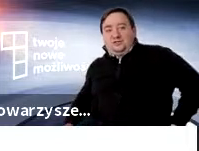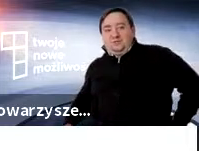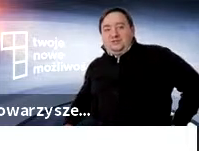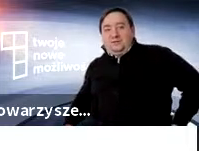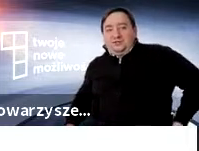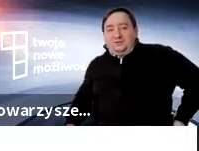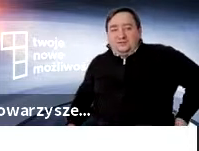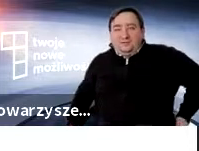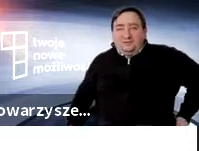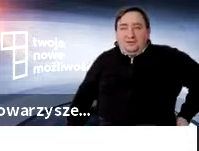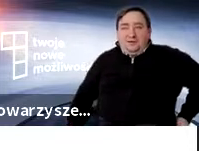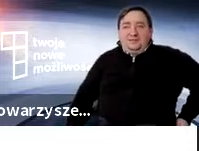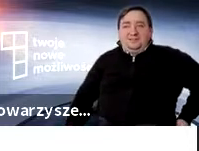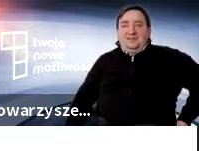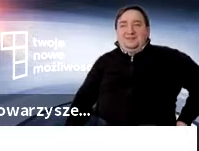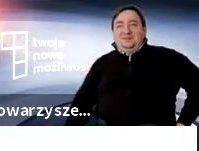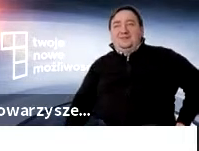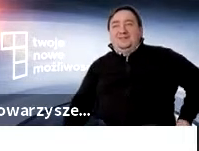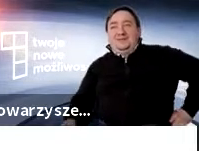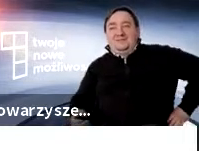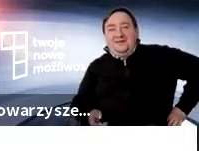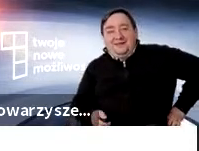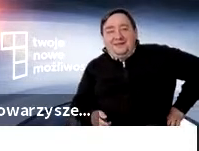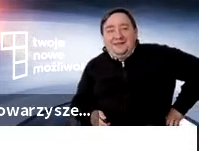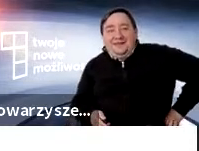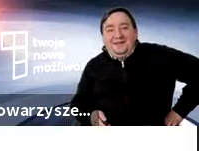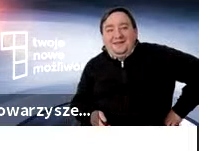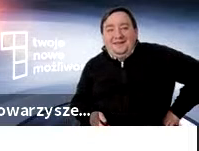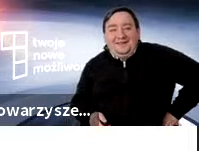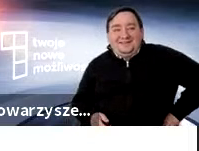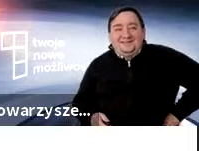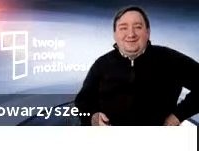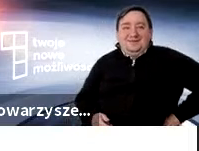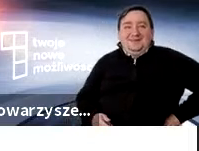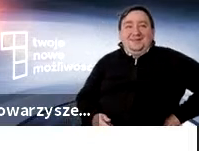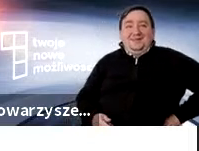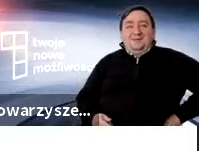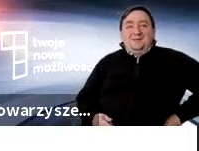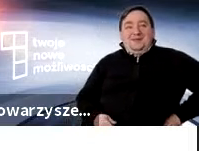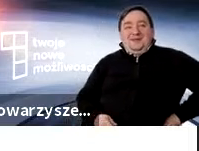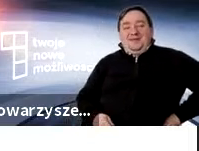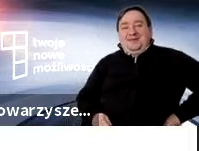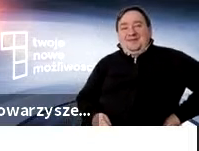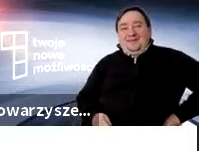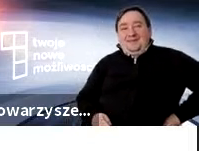trzy nogi są potrzebne, żeby stół stał, ale cztery to już taki naprawdę stabilny